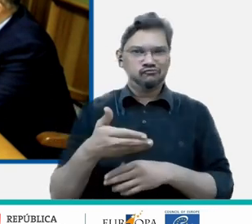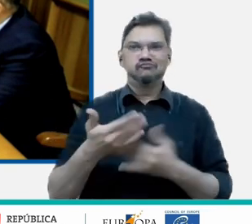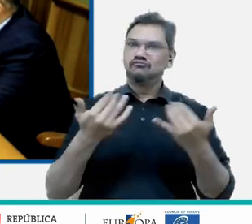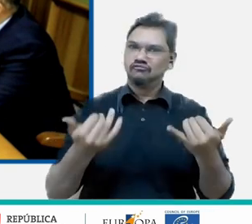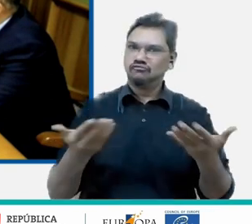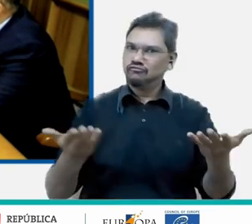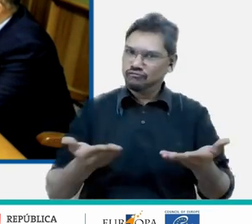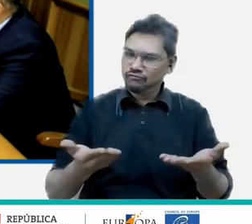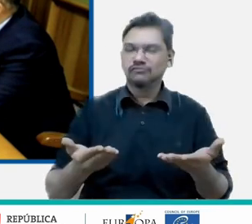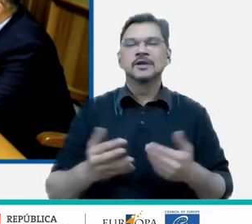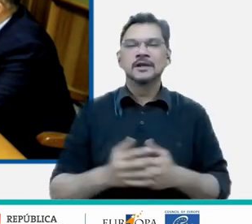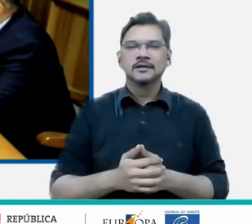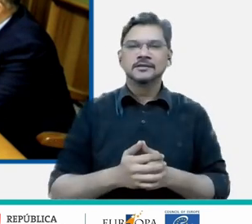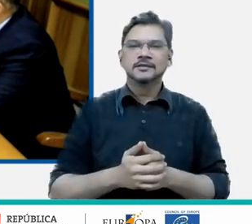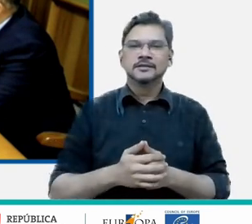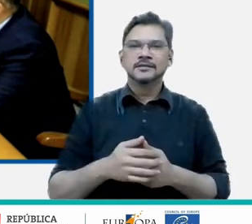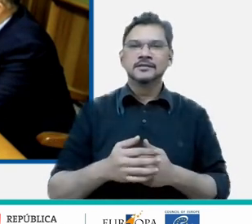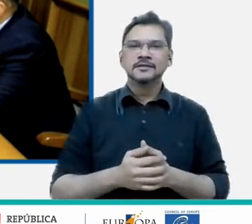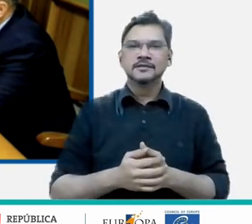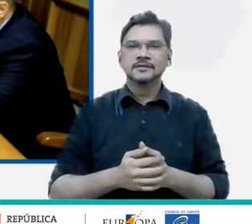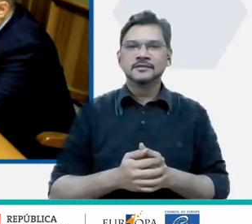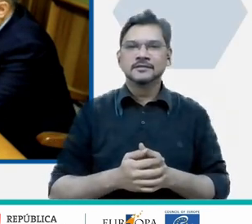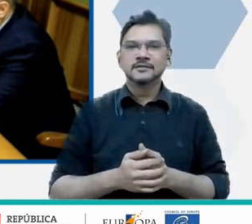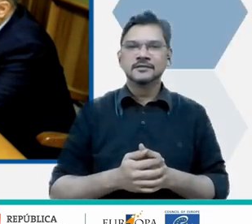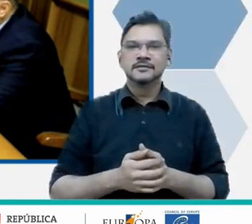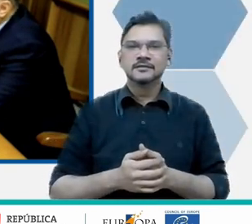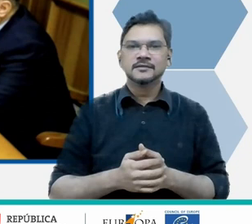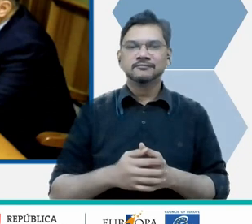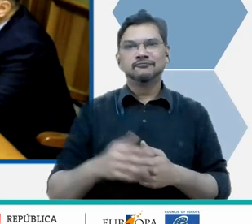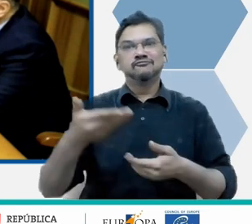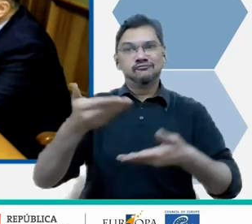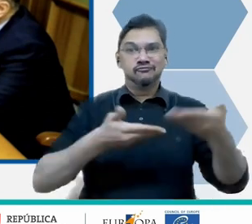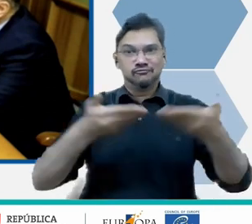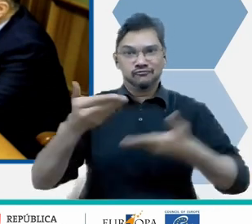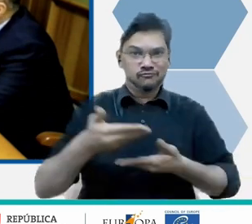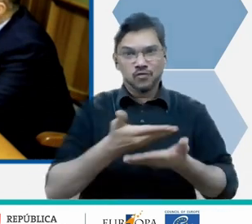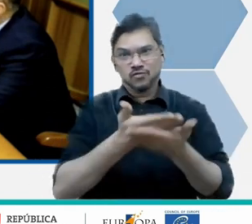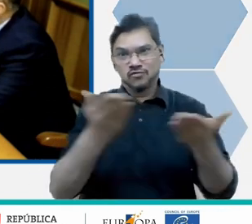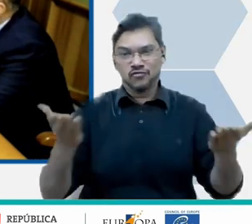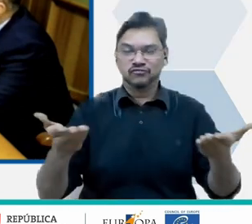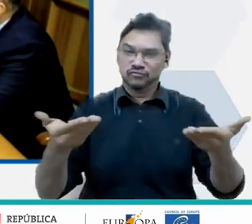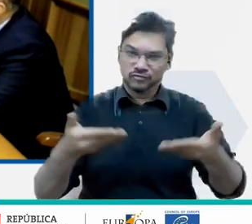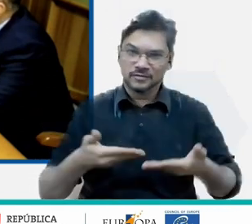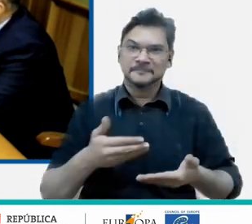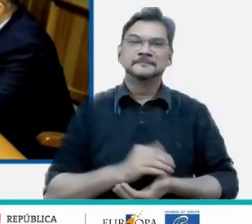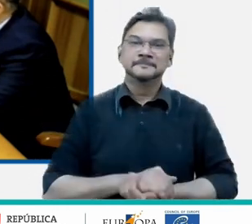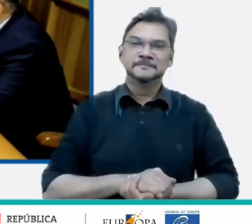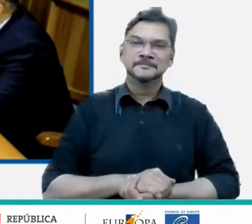пожелания председателя города Душанбе, уважаемого Рустам Эмомали, за организацию и